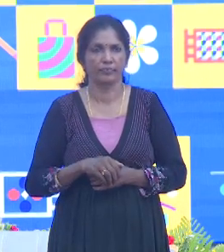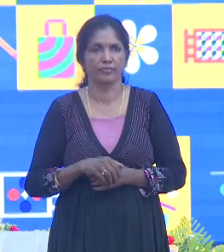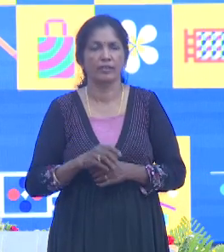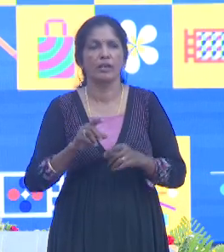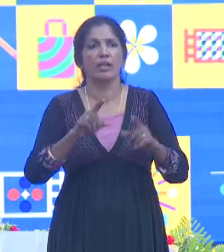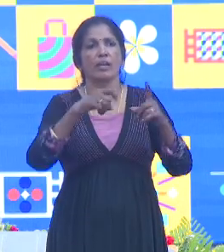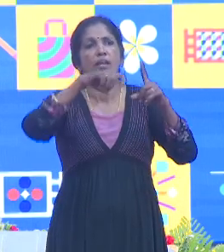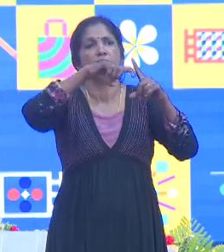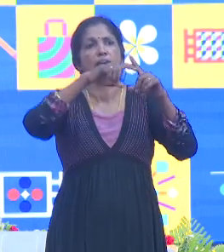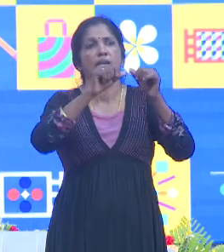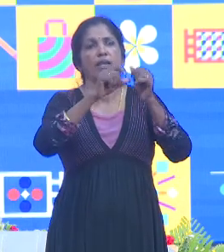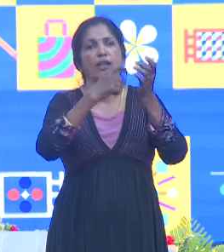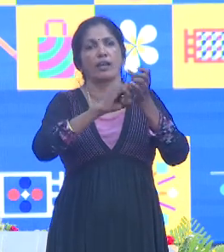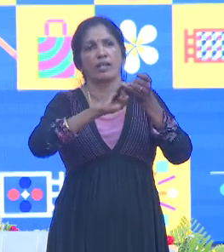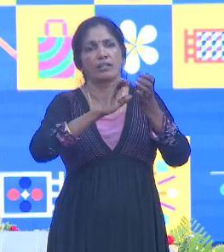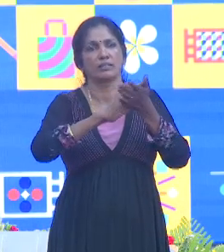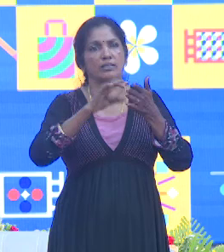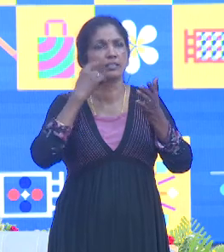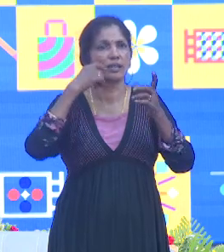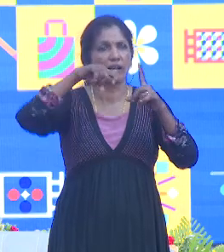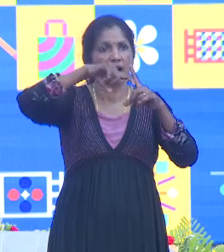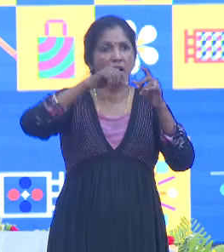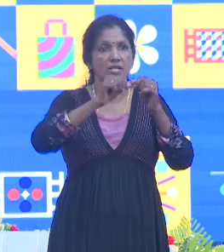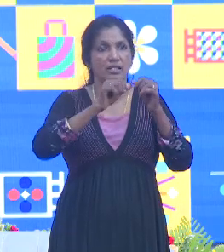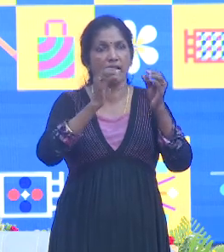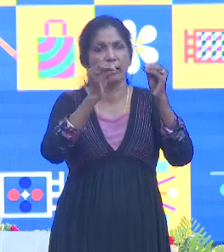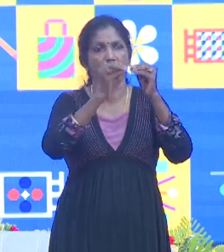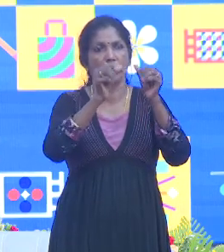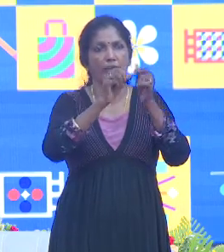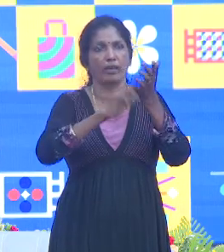കാർഷിക ബന്ധ നിയമം നമ്മുടെ നിയമസഭ പാസ്സാക്കിയത്